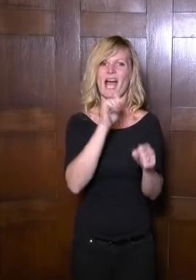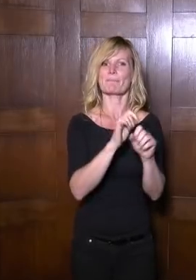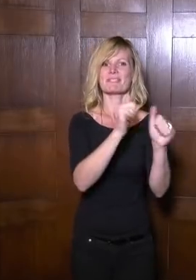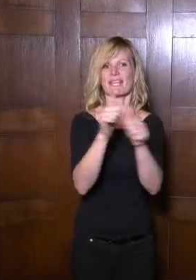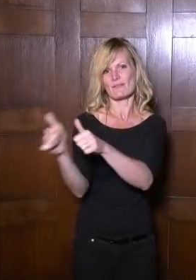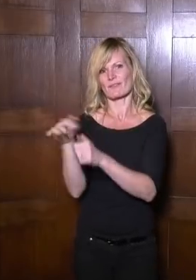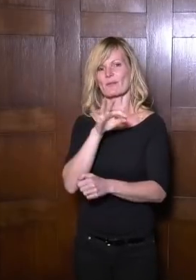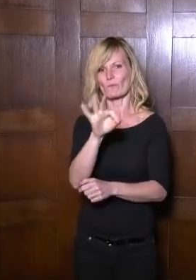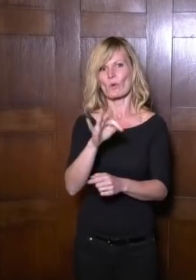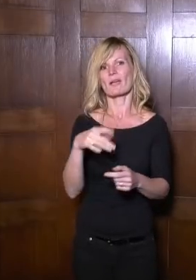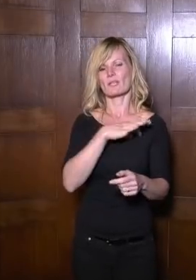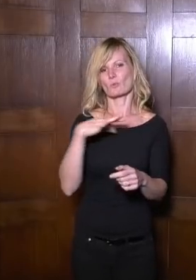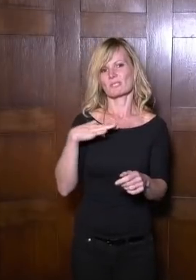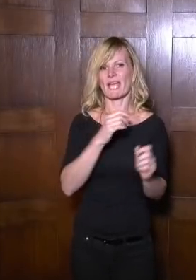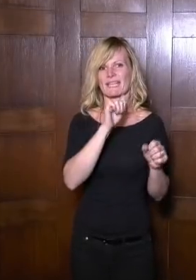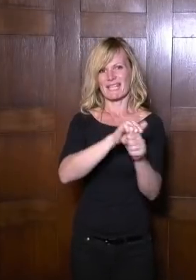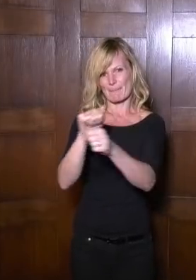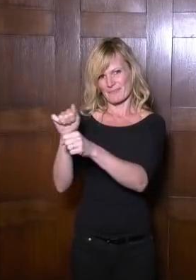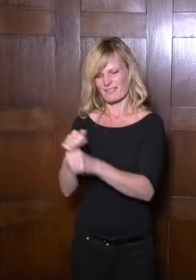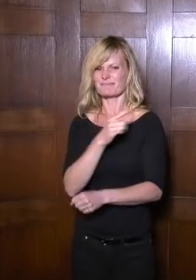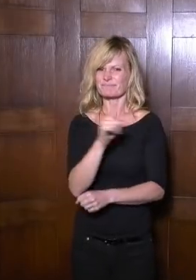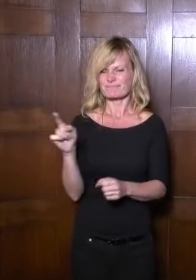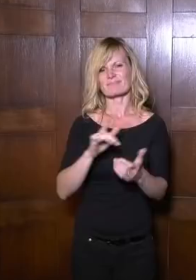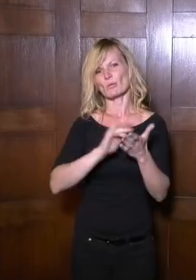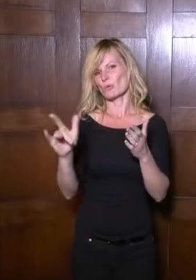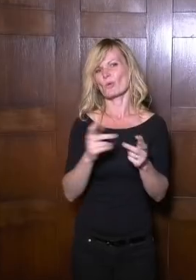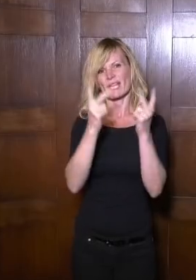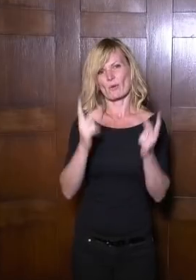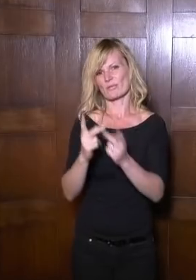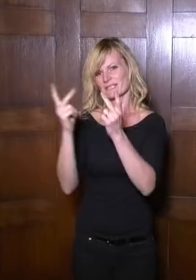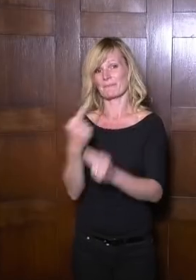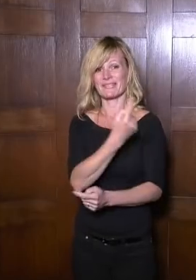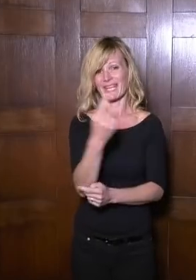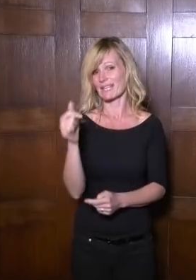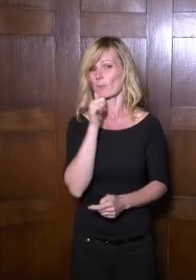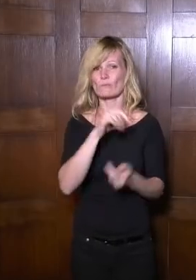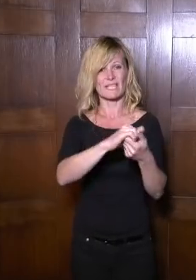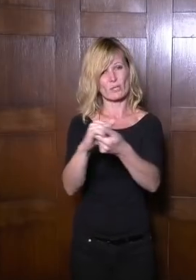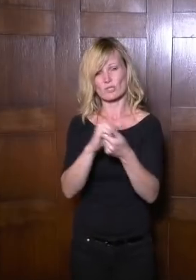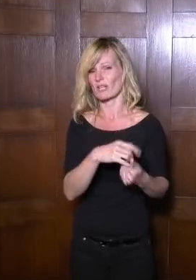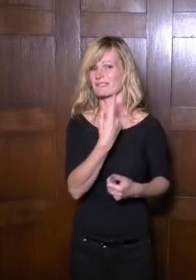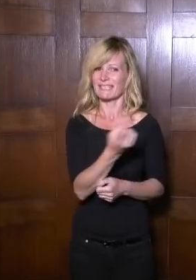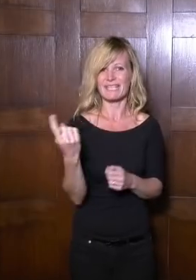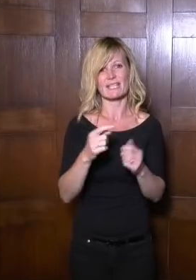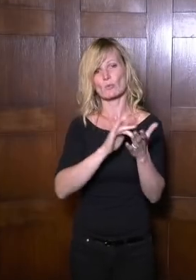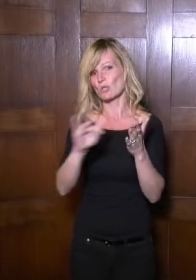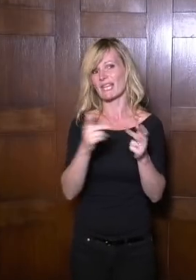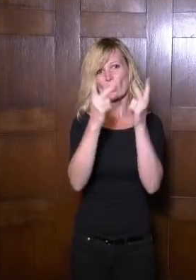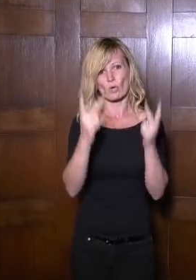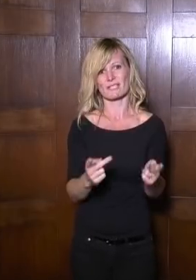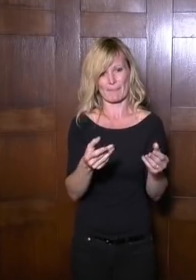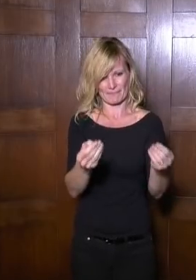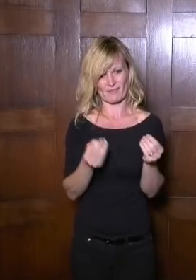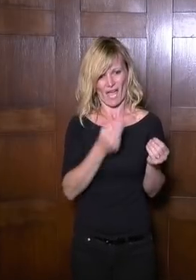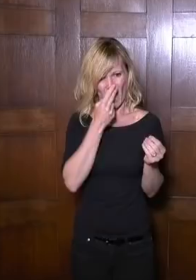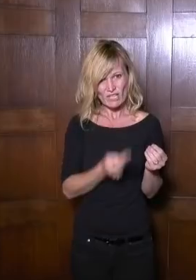für die Gesundheitsämter mit den Hygienekonzepten. Wir werden uns nicht von jeder Berufsgenossenschaft jedes Hygienekonzept anschauen können, aber ich